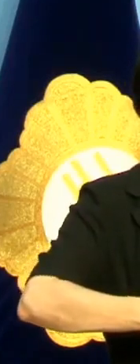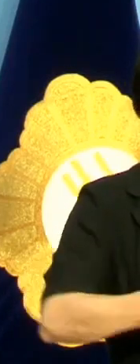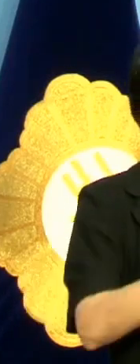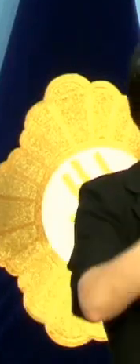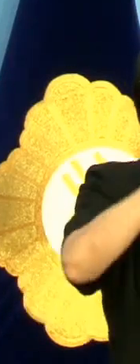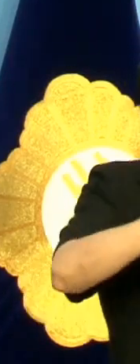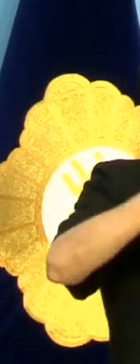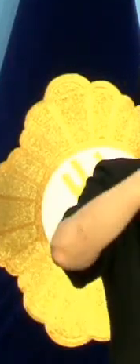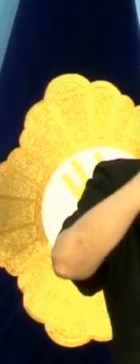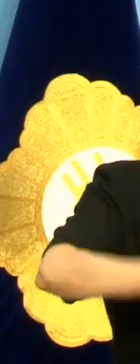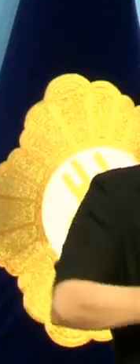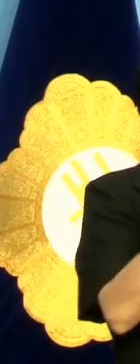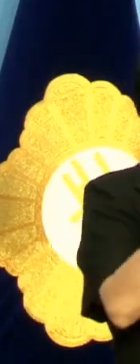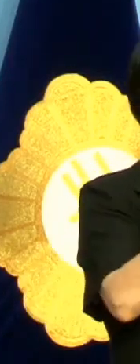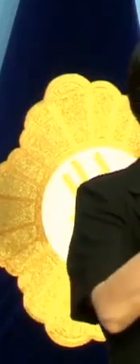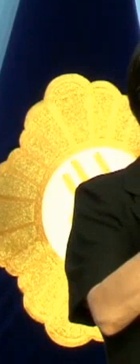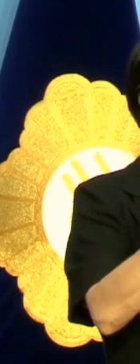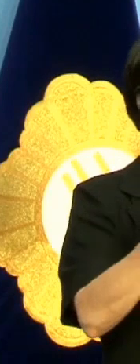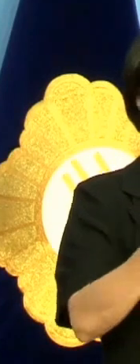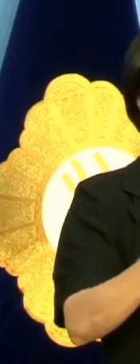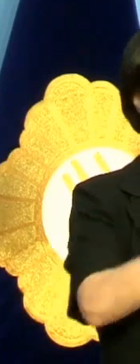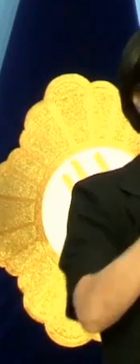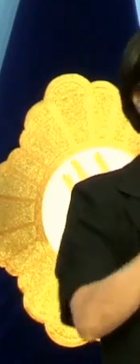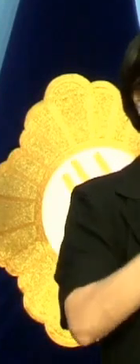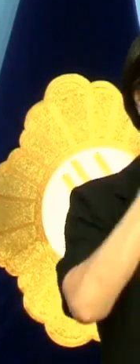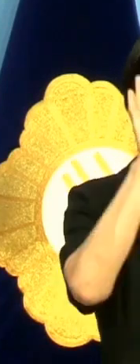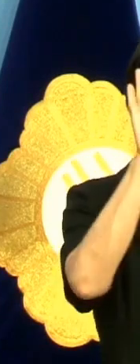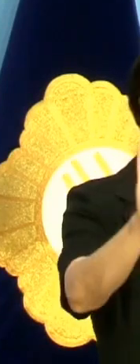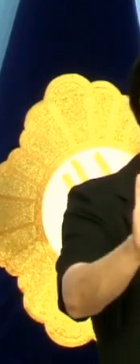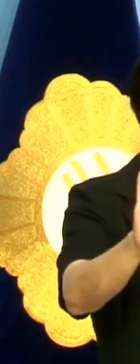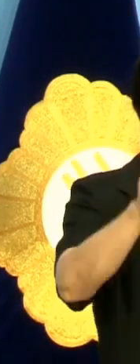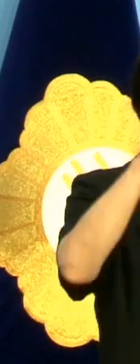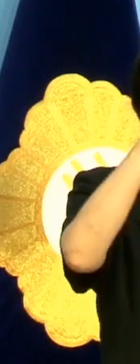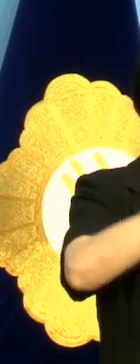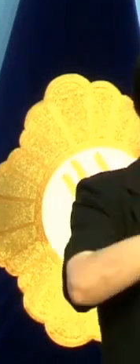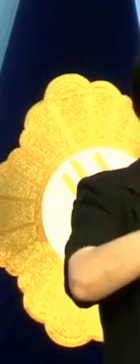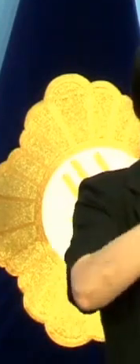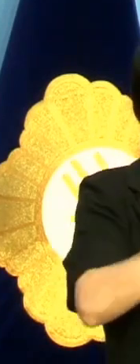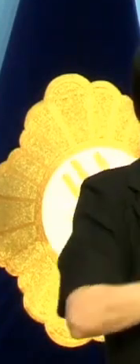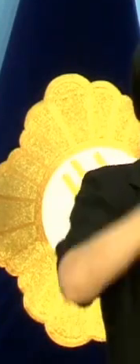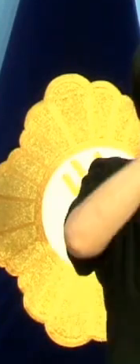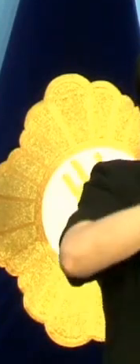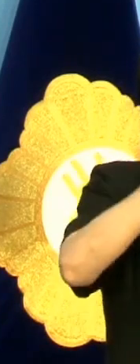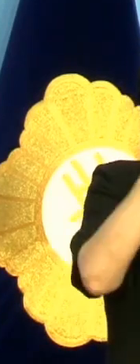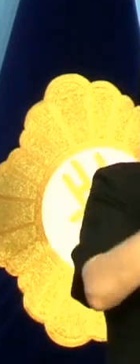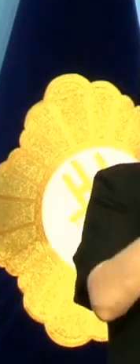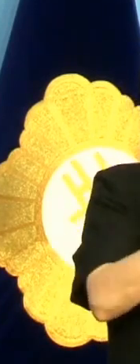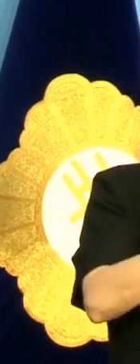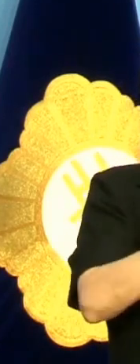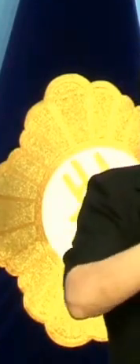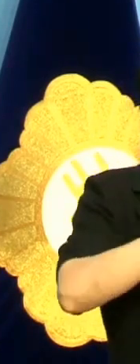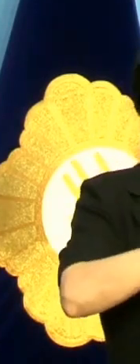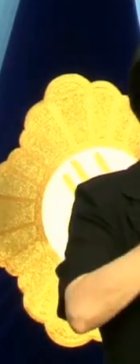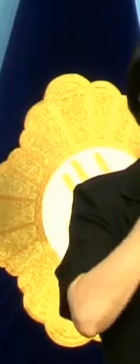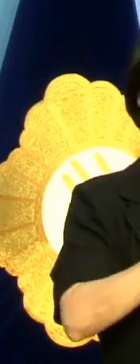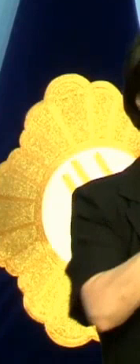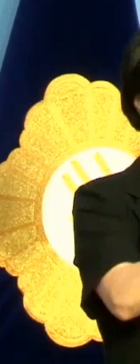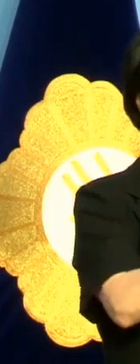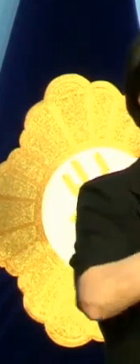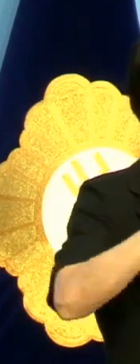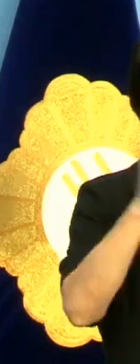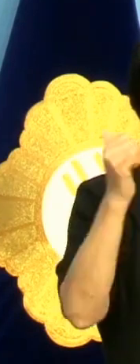2020년 1월 이후 시행된 공직선거 부터 적용할 수 있대 있게끔 해서 20을 때 국회의원